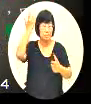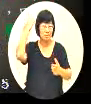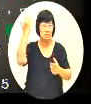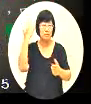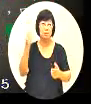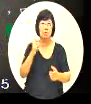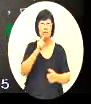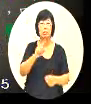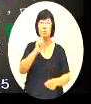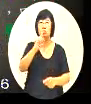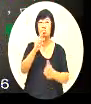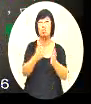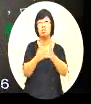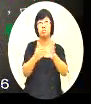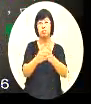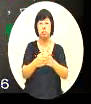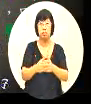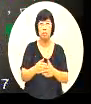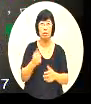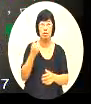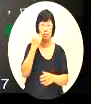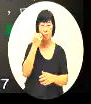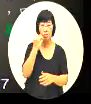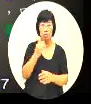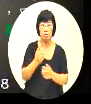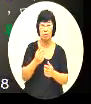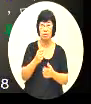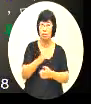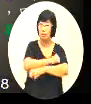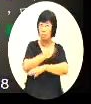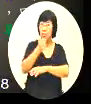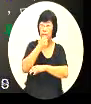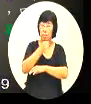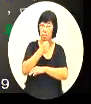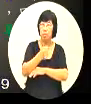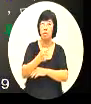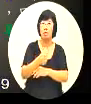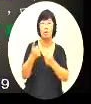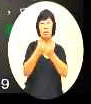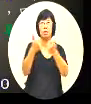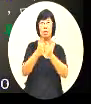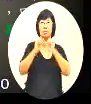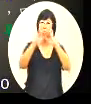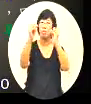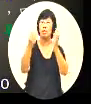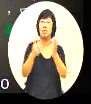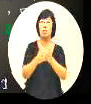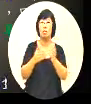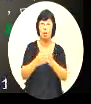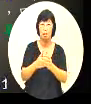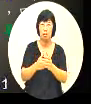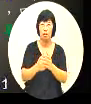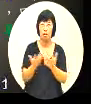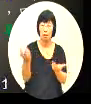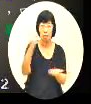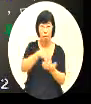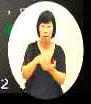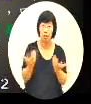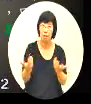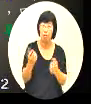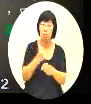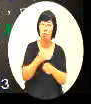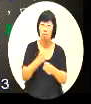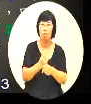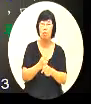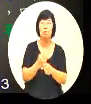喊而已啦，过去直接记者会开开的媒体画画的，然后呢没有结论啊。我跟市长报告，我也为了